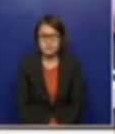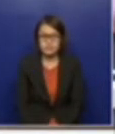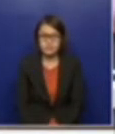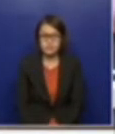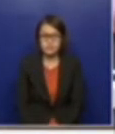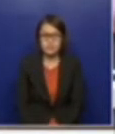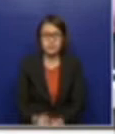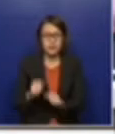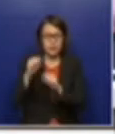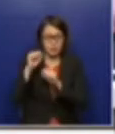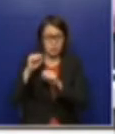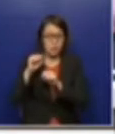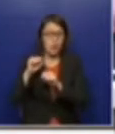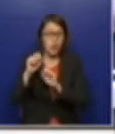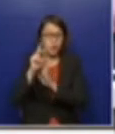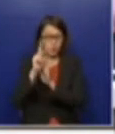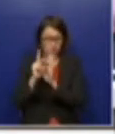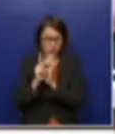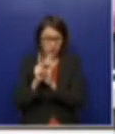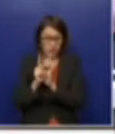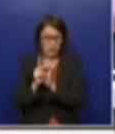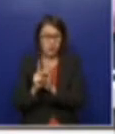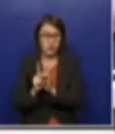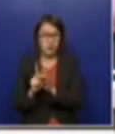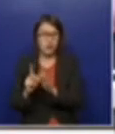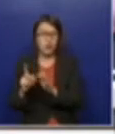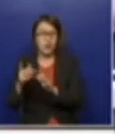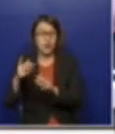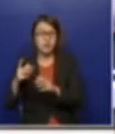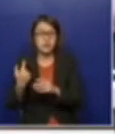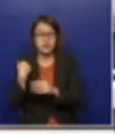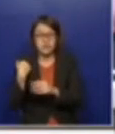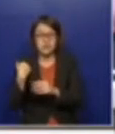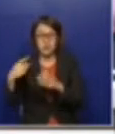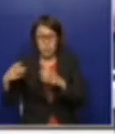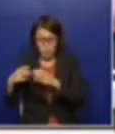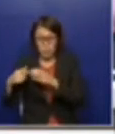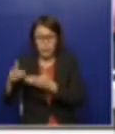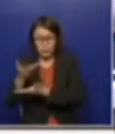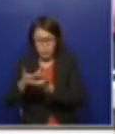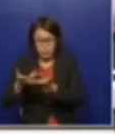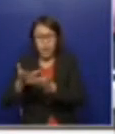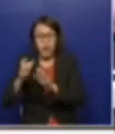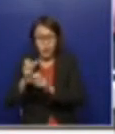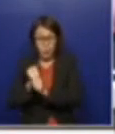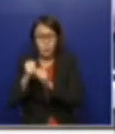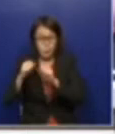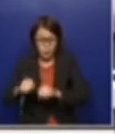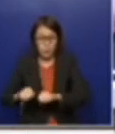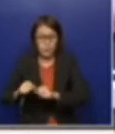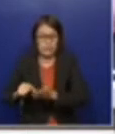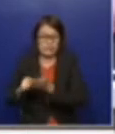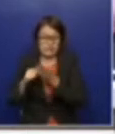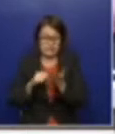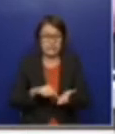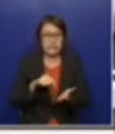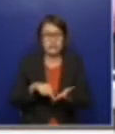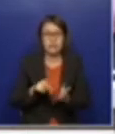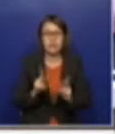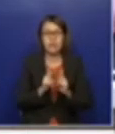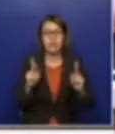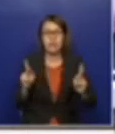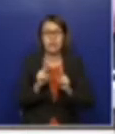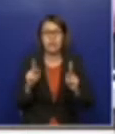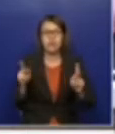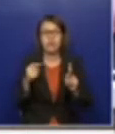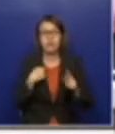พระราชกิจฎีกาและมติคณะรัฐมนตรีวันนี้ที่ท่านเสนอเข้ามานี่คณะกรรมการ